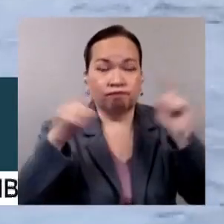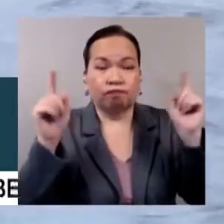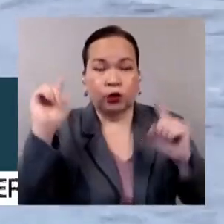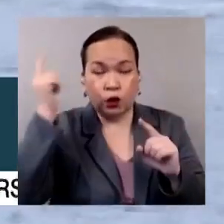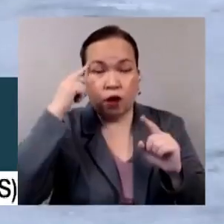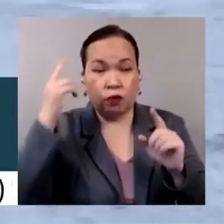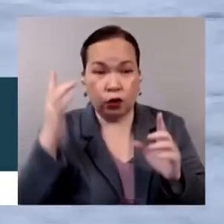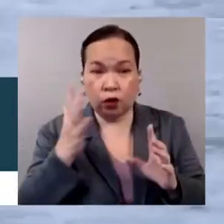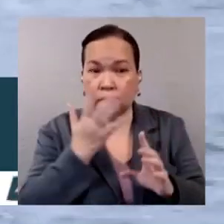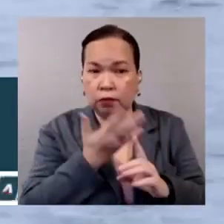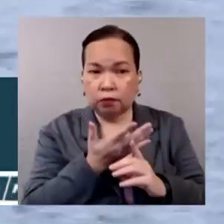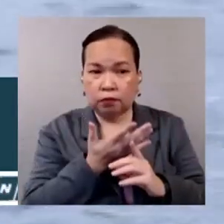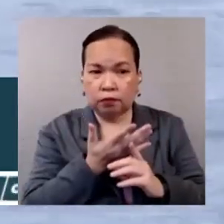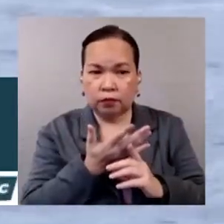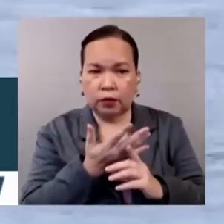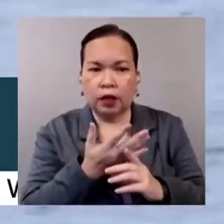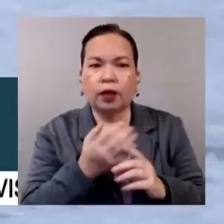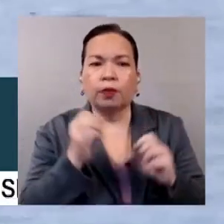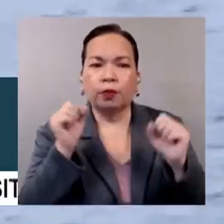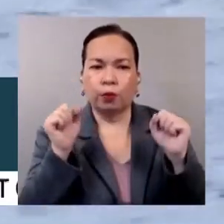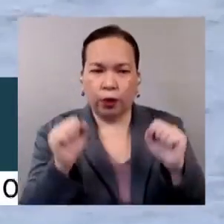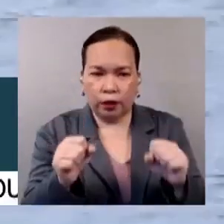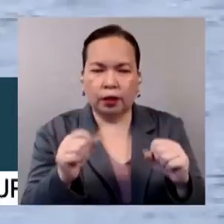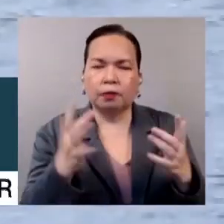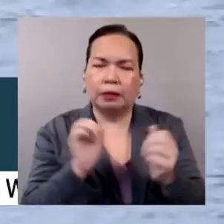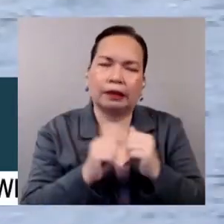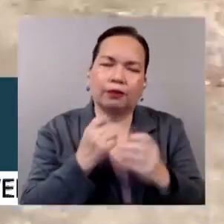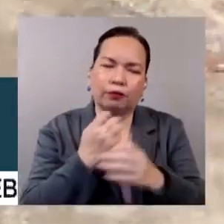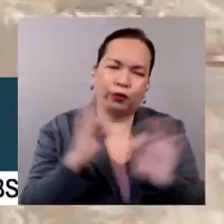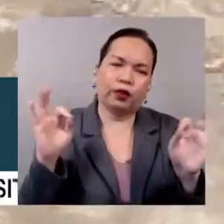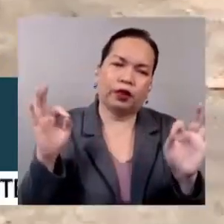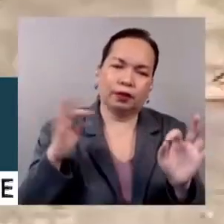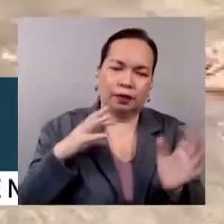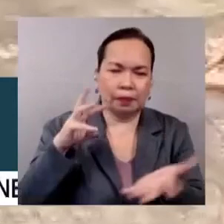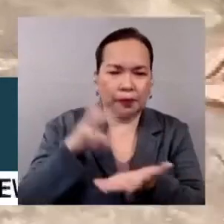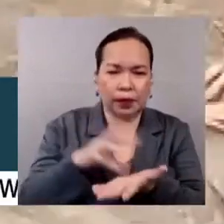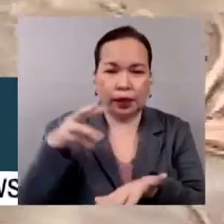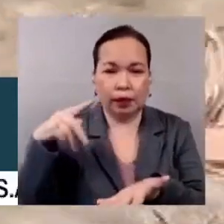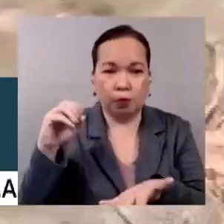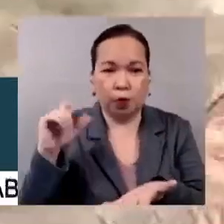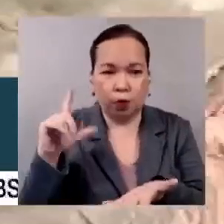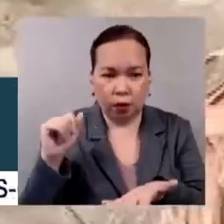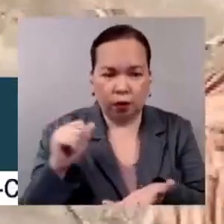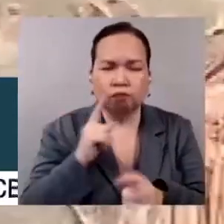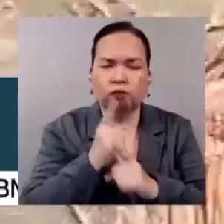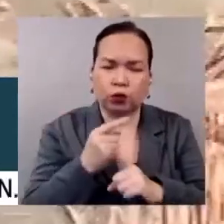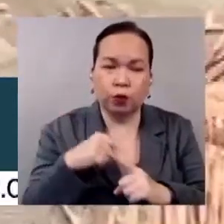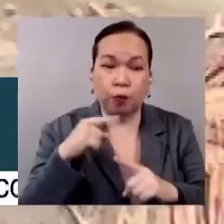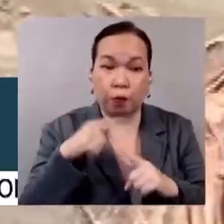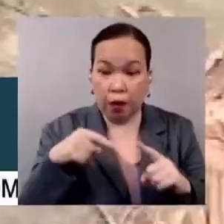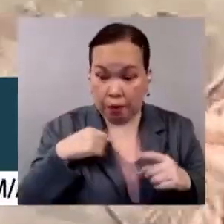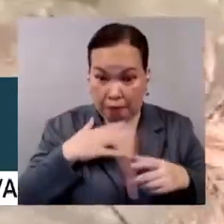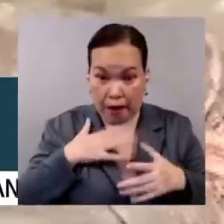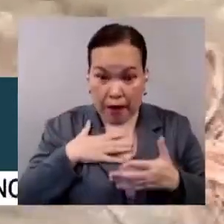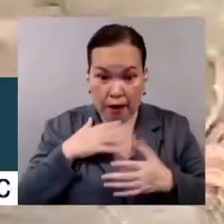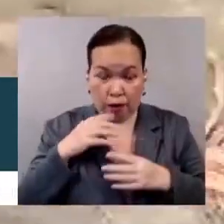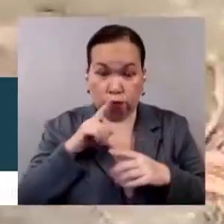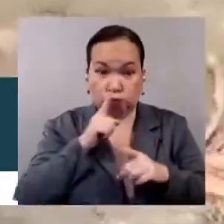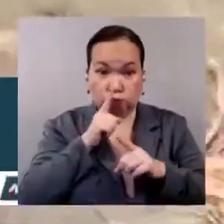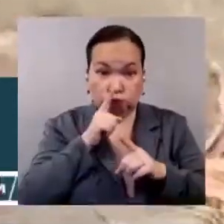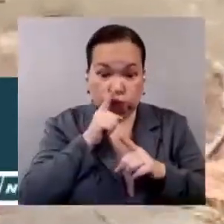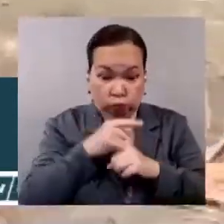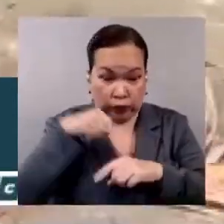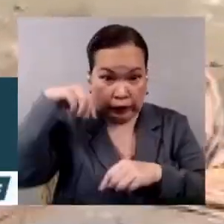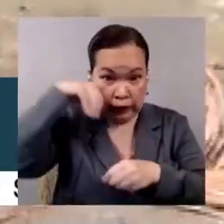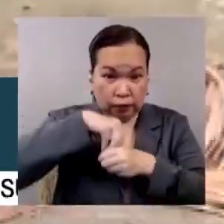na free na si Pola, which is yun talaga yung sinusunod namin. Pero siyempre, as local chief executive, meron kasi